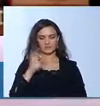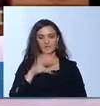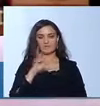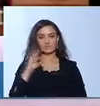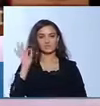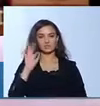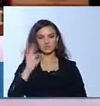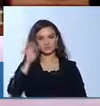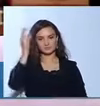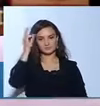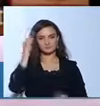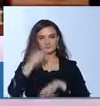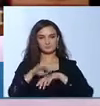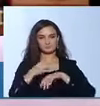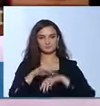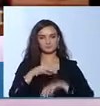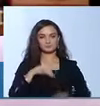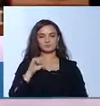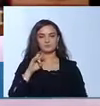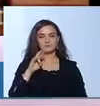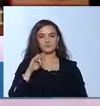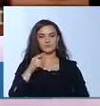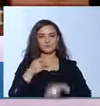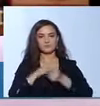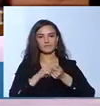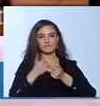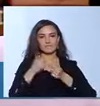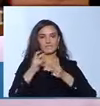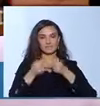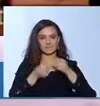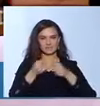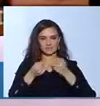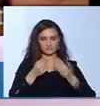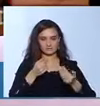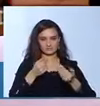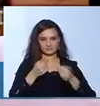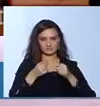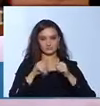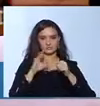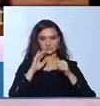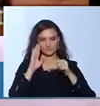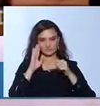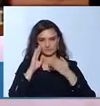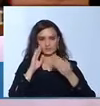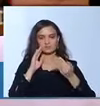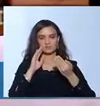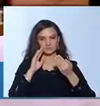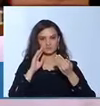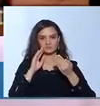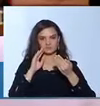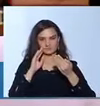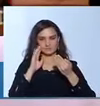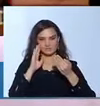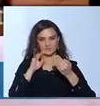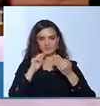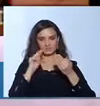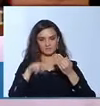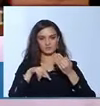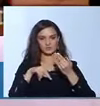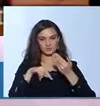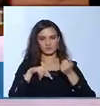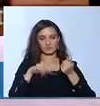ყველაზე ხშირი თმის ცვენის ტიპს მაინც ანდროგენეტიკური ტიპის თმის ცვენა მიეკუთვნება. ანუ როდესაც მამაკაცის სასქესო ჰორმონია დამნაშავე.